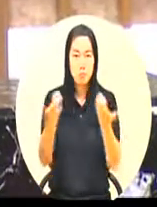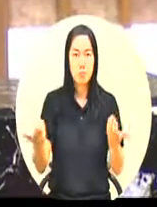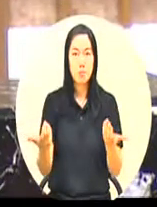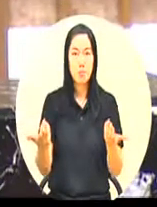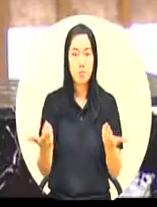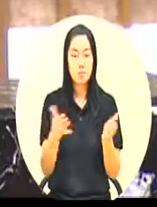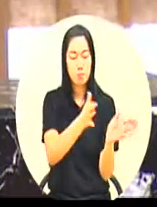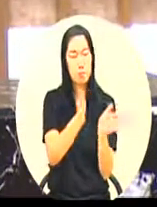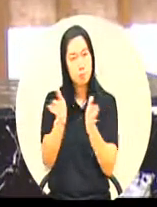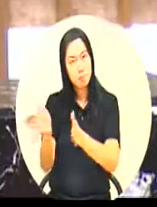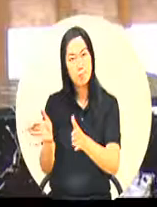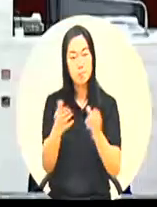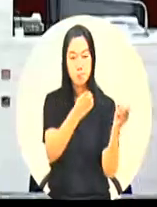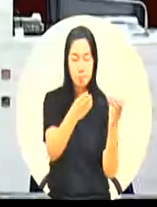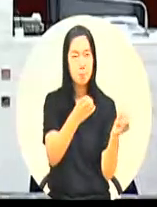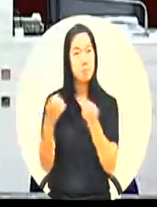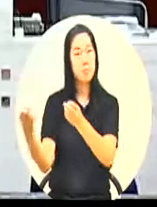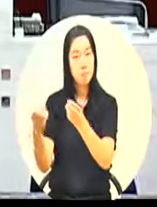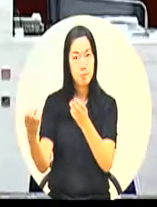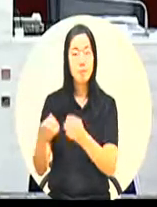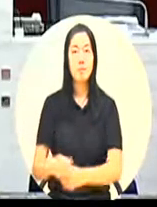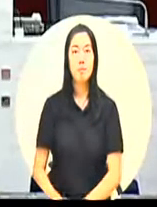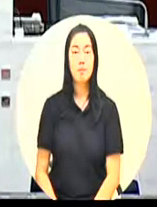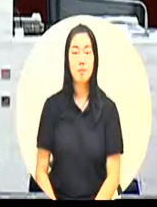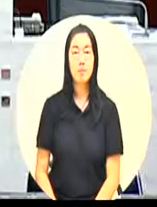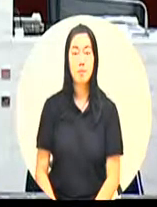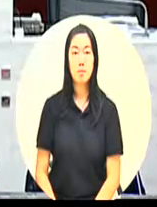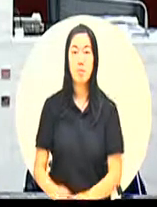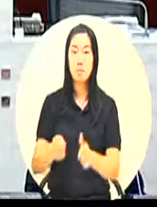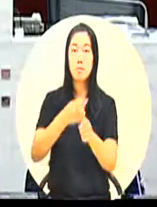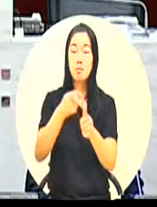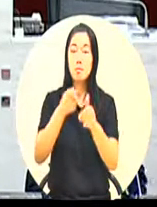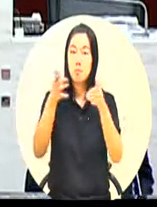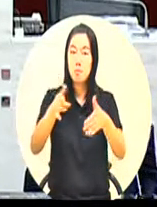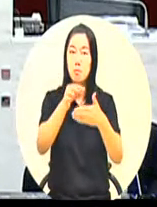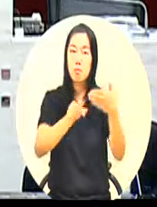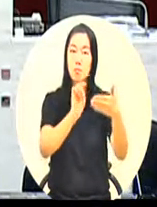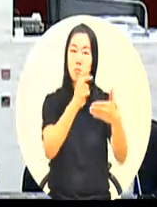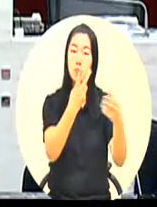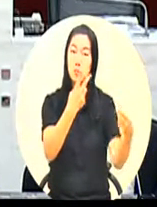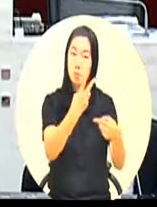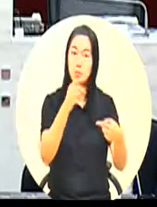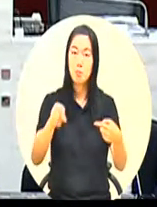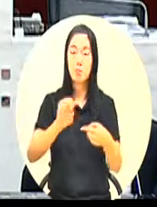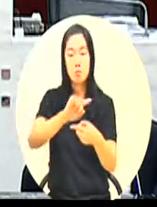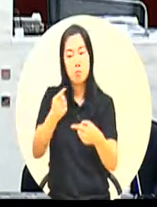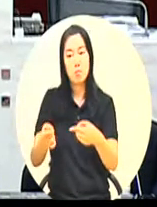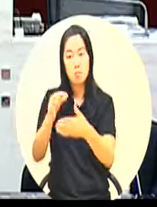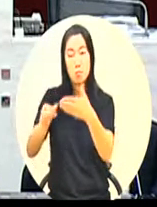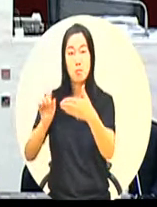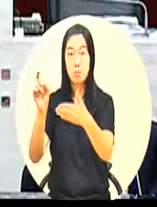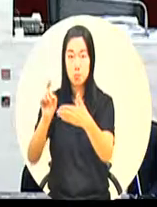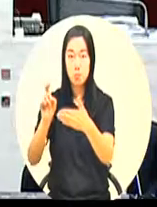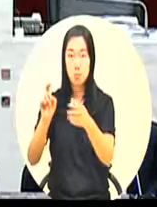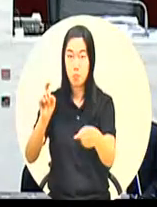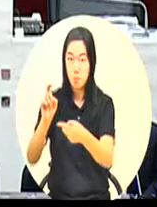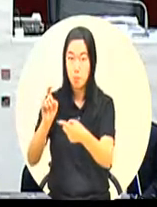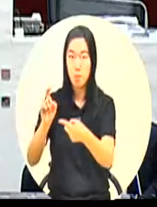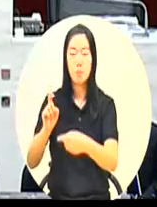理。 先处理十二条之一，是不是？然后再处理十条之一，但是这样子是先处理，